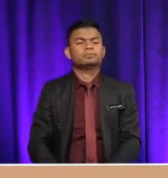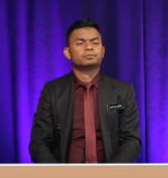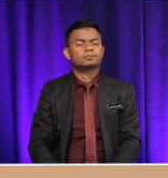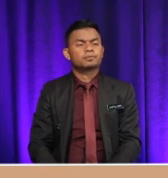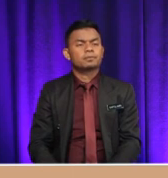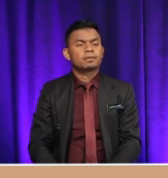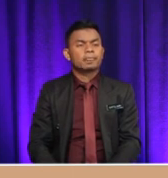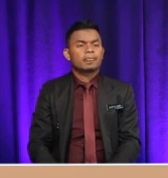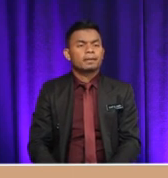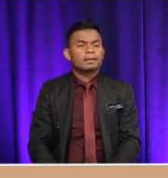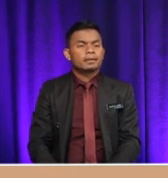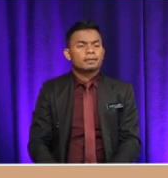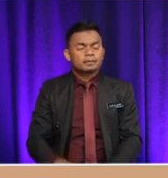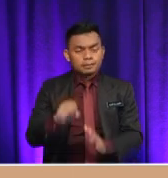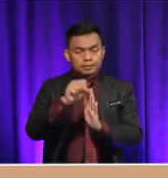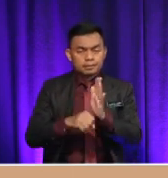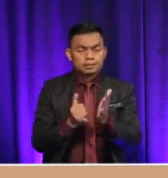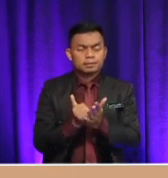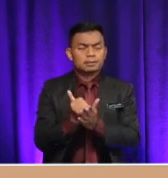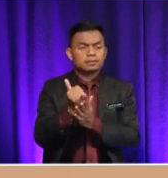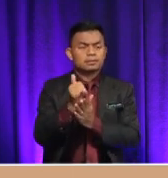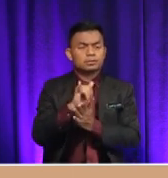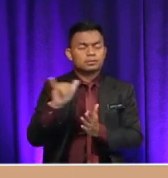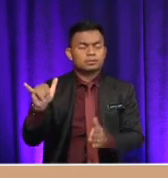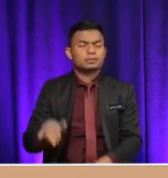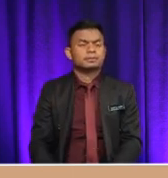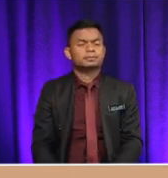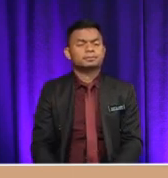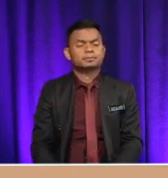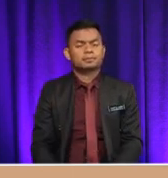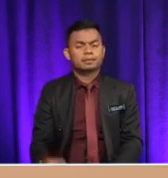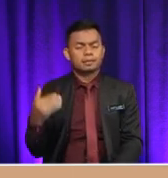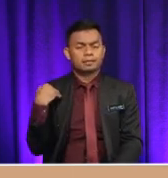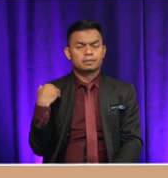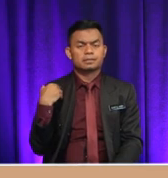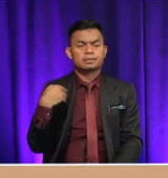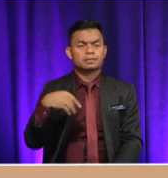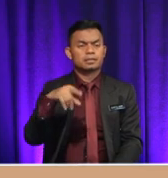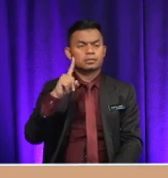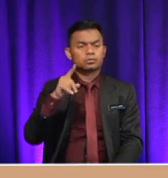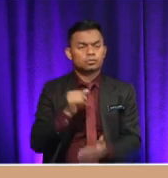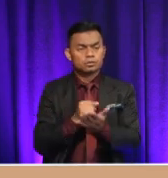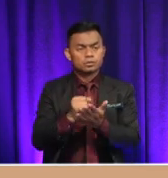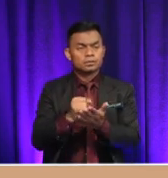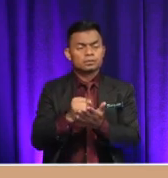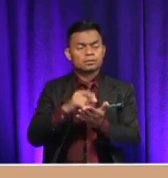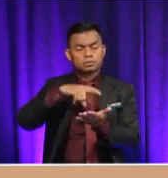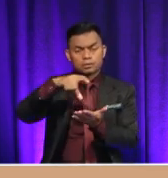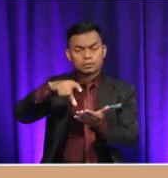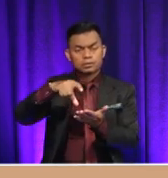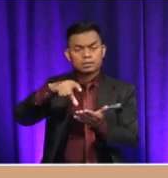Oke seterusnya Oke ini ada satu jenis lukisan tapi sudut pandangnya